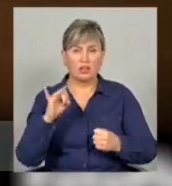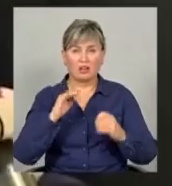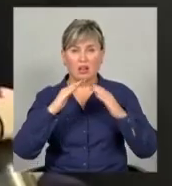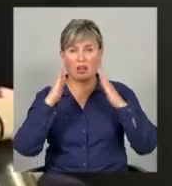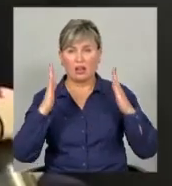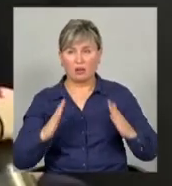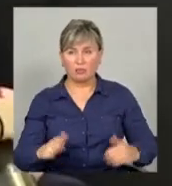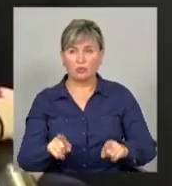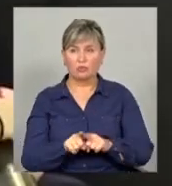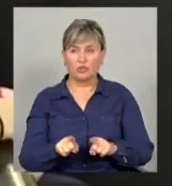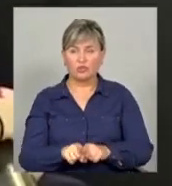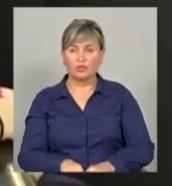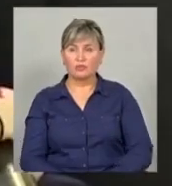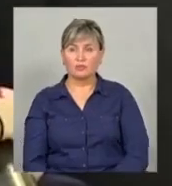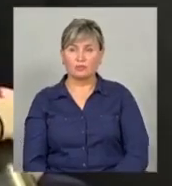Газиантеп.